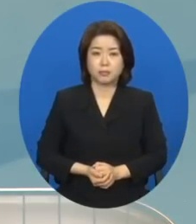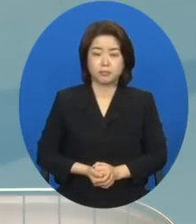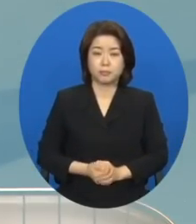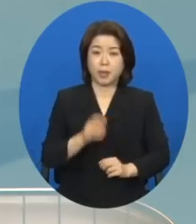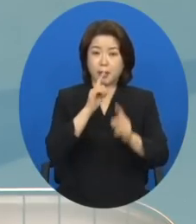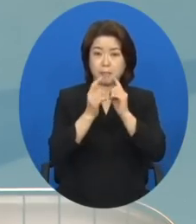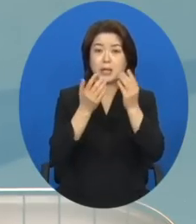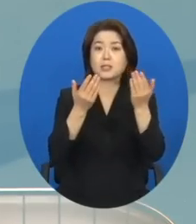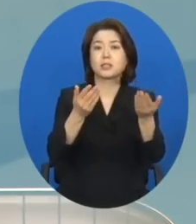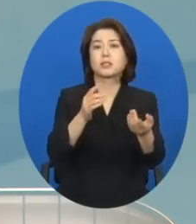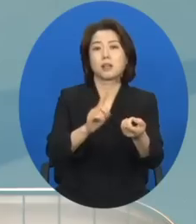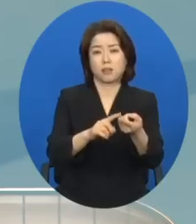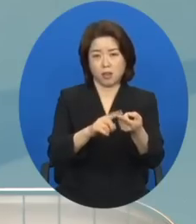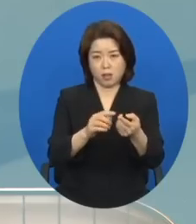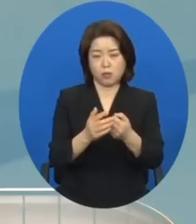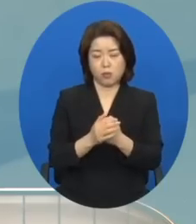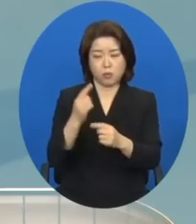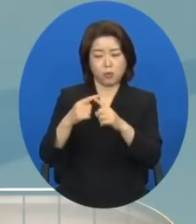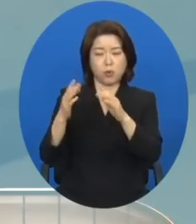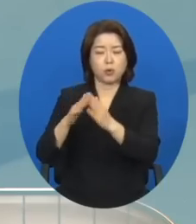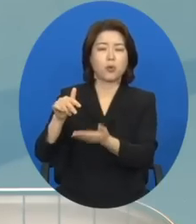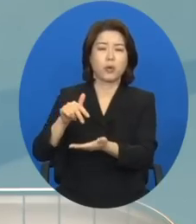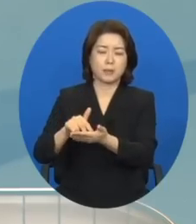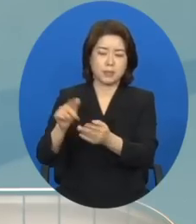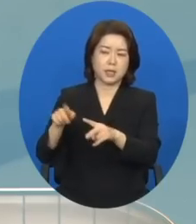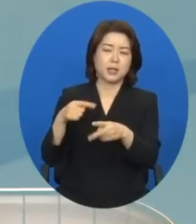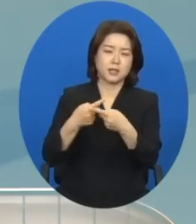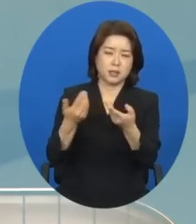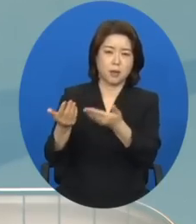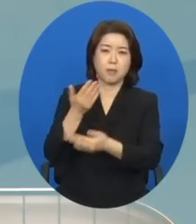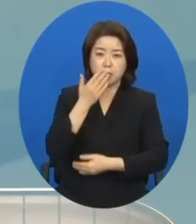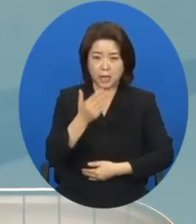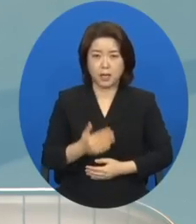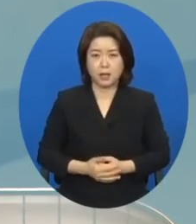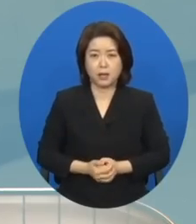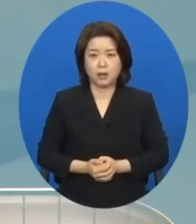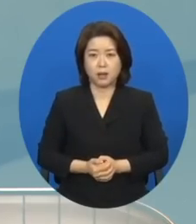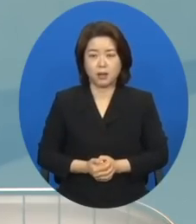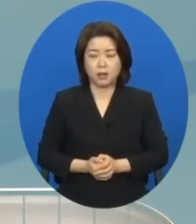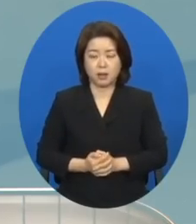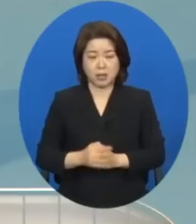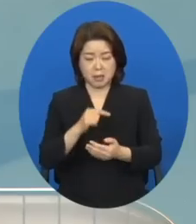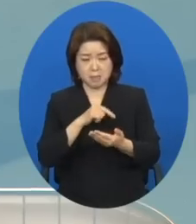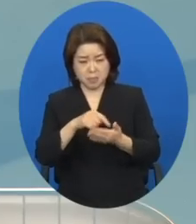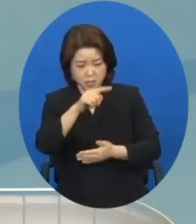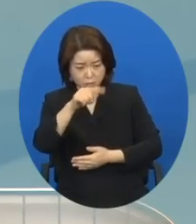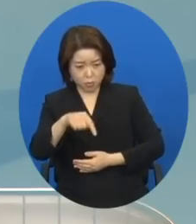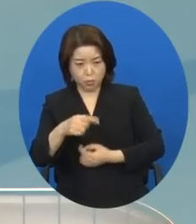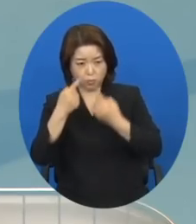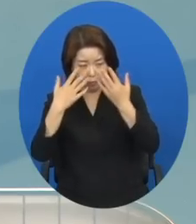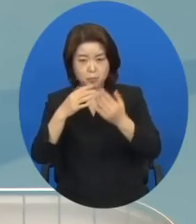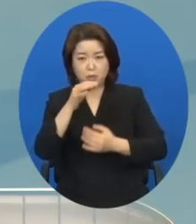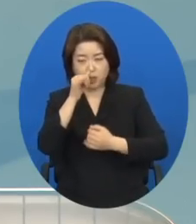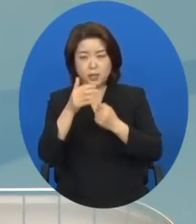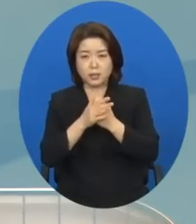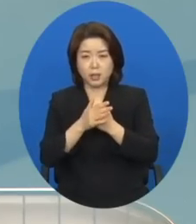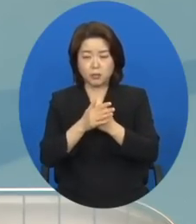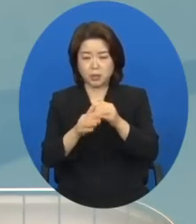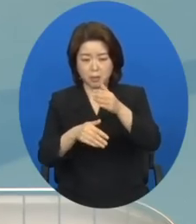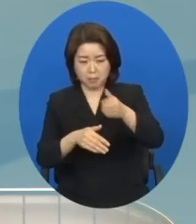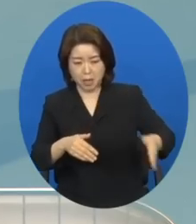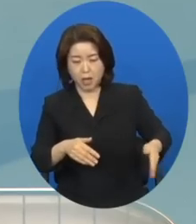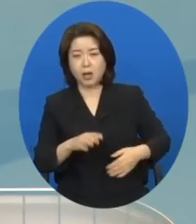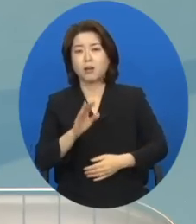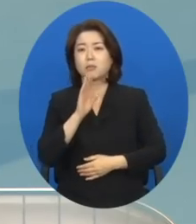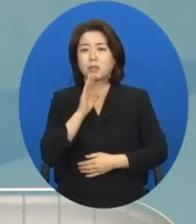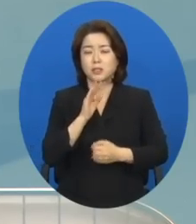말씀드린 대로 교회 입장은 이해가 갑니다. 피해가 올 것이 분명하기 때문에 그래요. 죄는